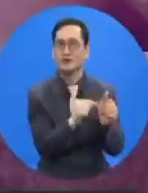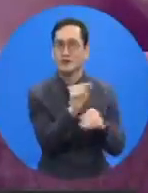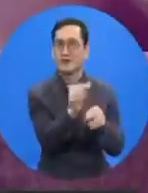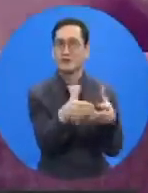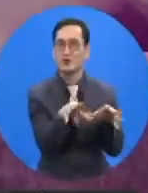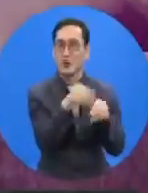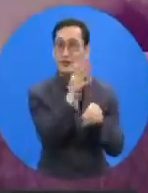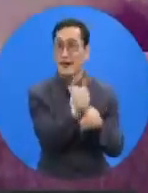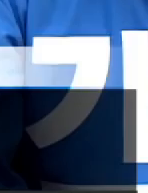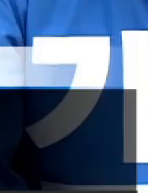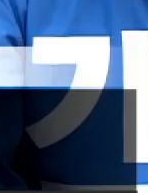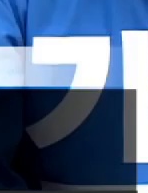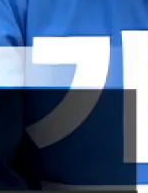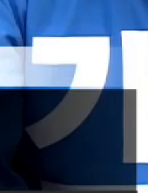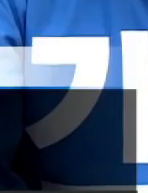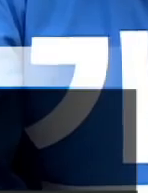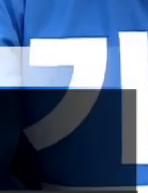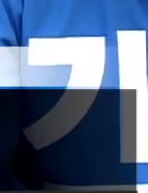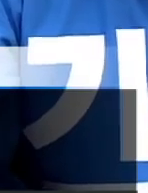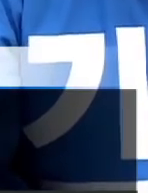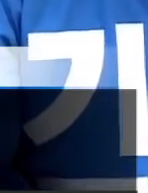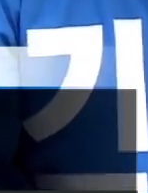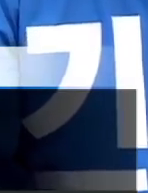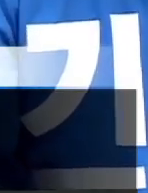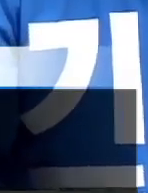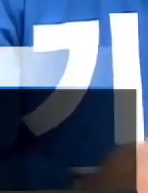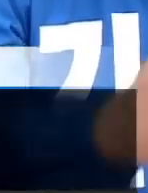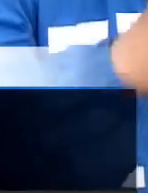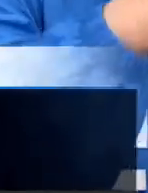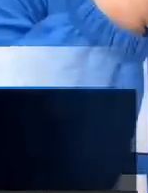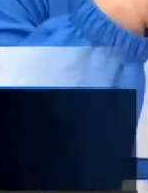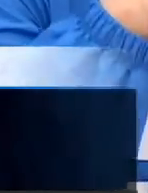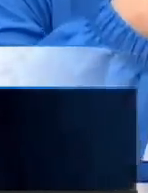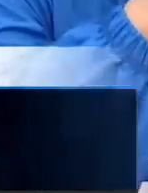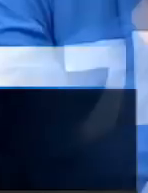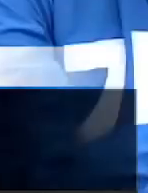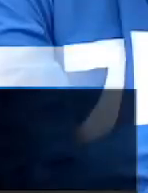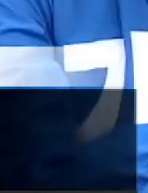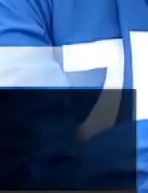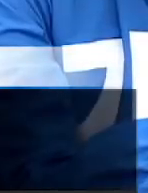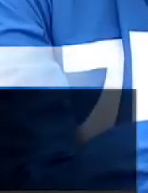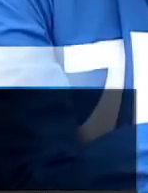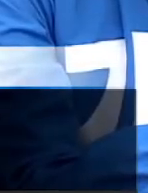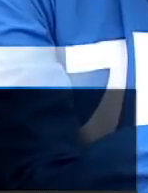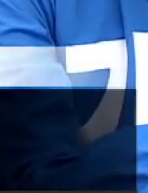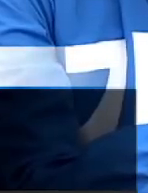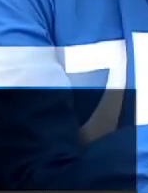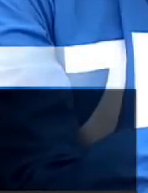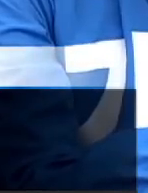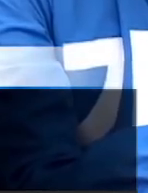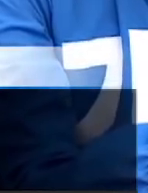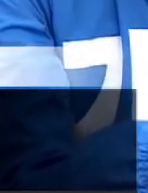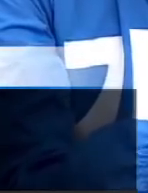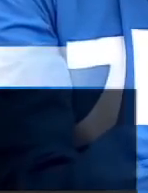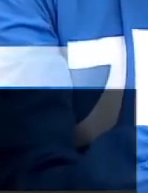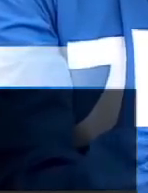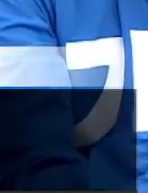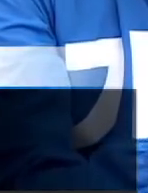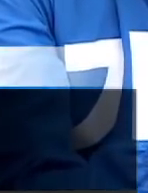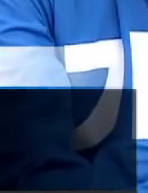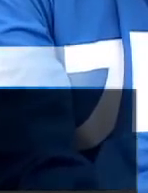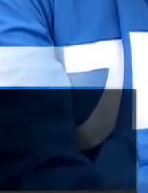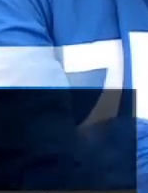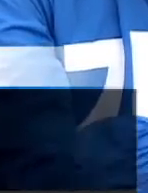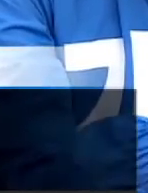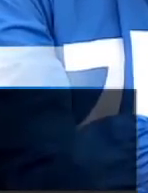논란입니다. 들어보시죠. 최근 김종인 미래통합당 선대위원장의 이